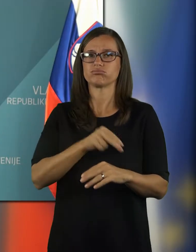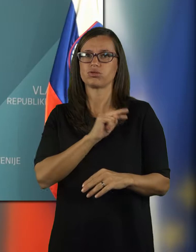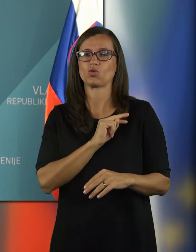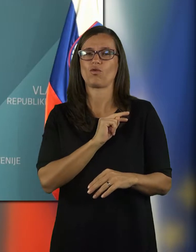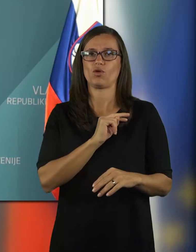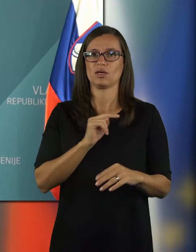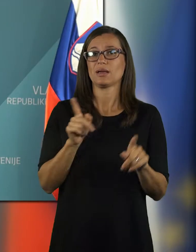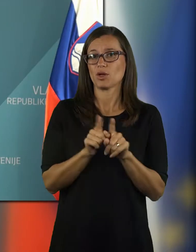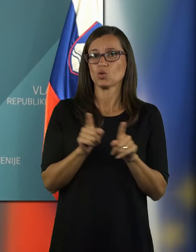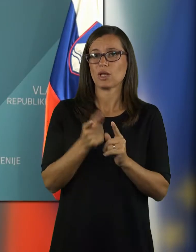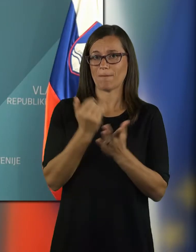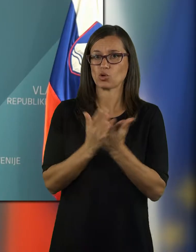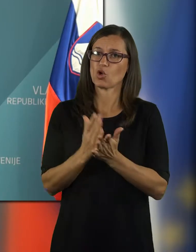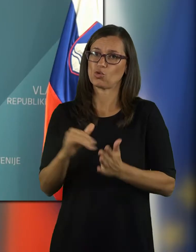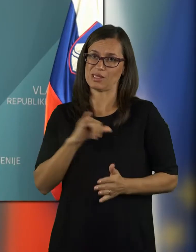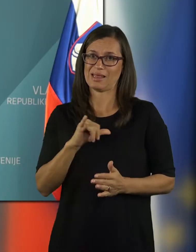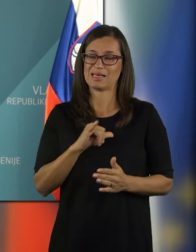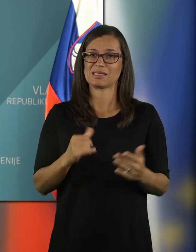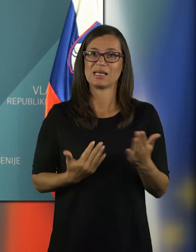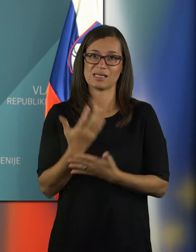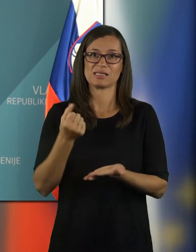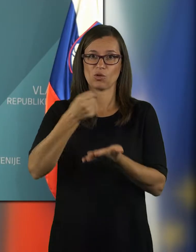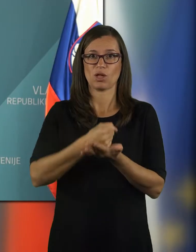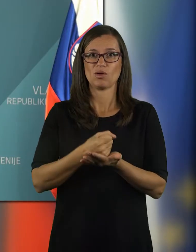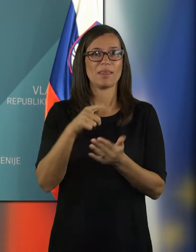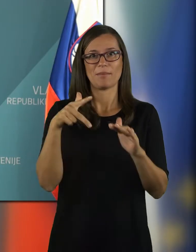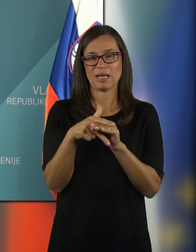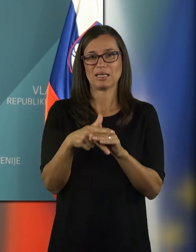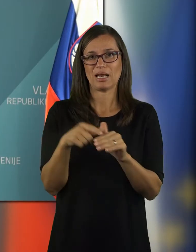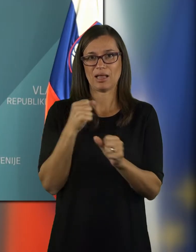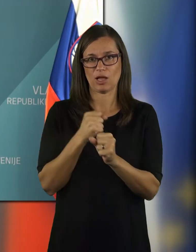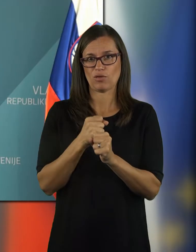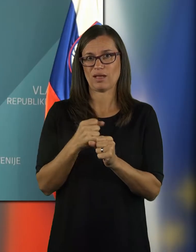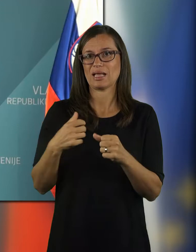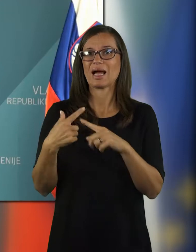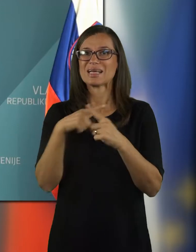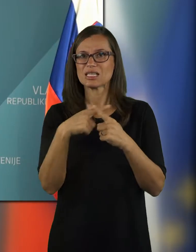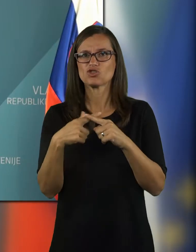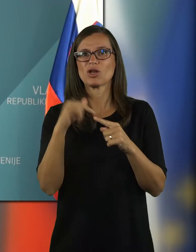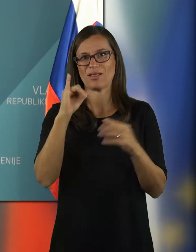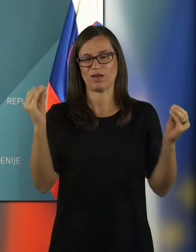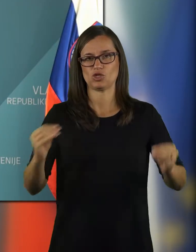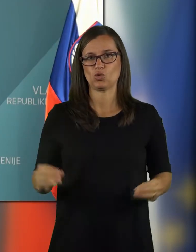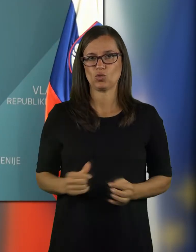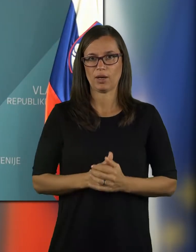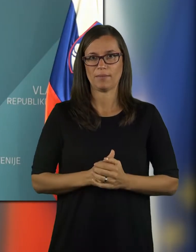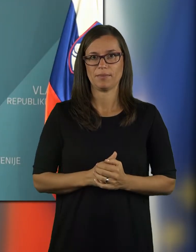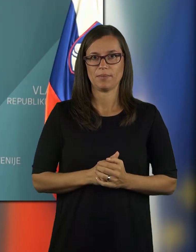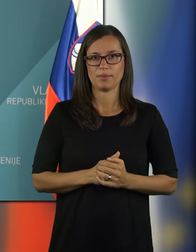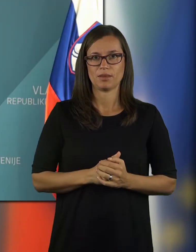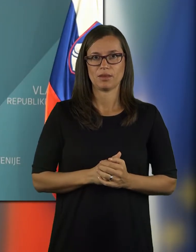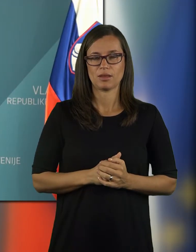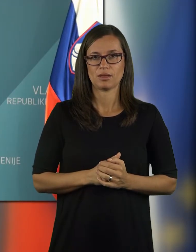pristojni in odgovorni, pa tudi poslovno zainteresirani za zagotavljanje neprekinjenega delovanja kritične infrastrukture.